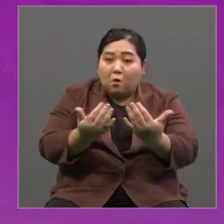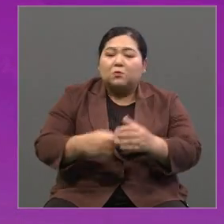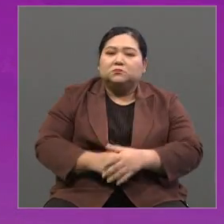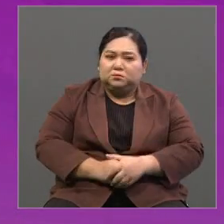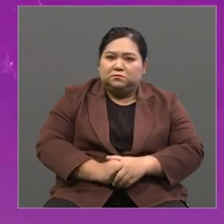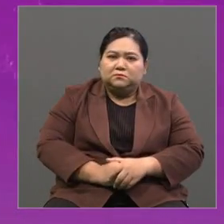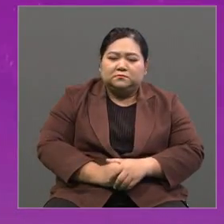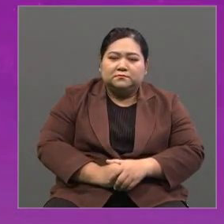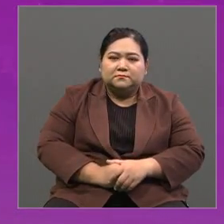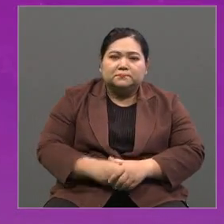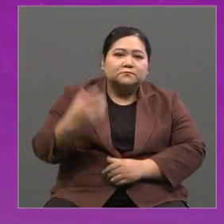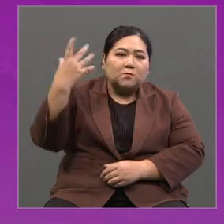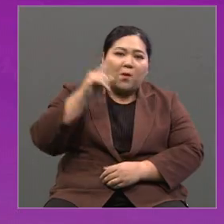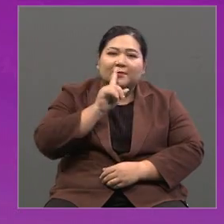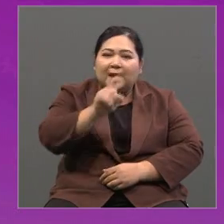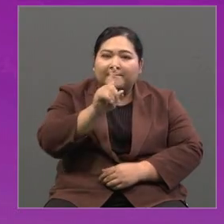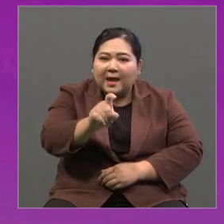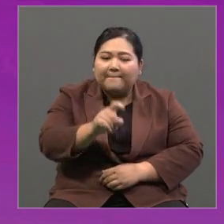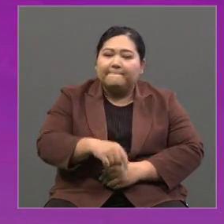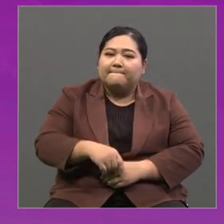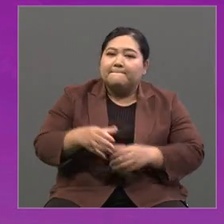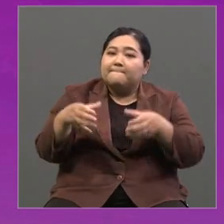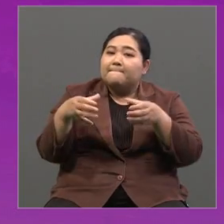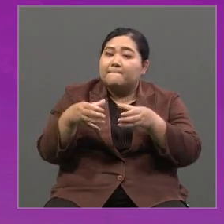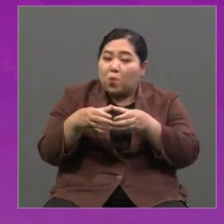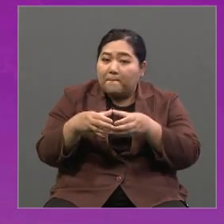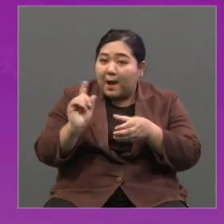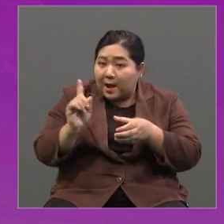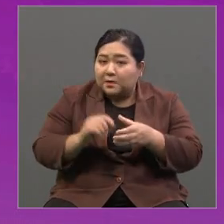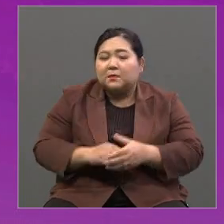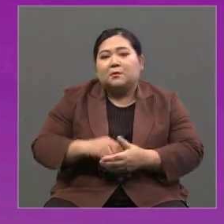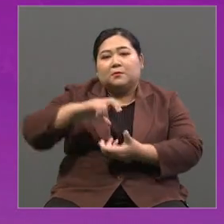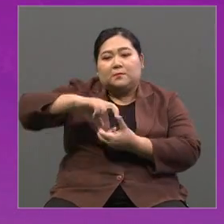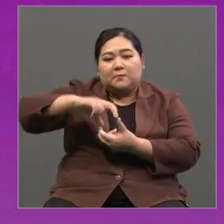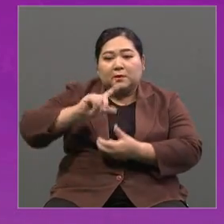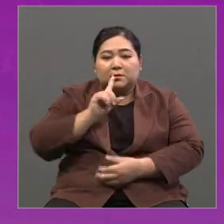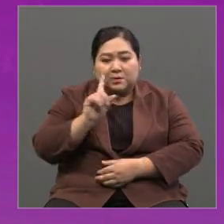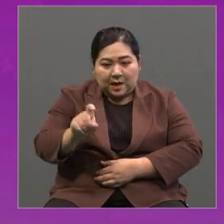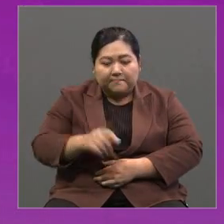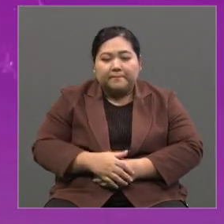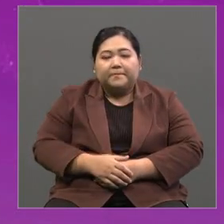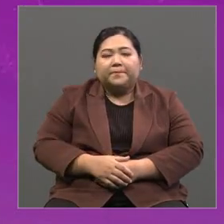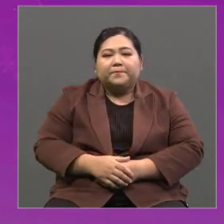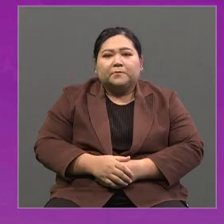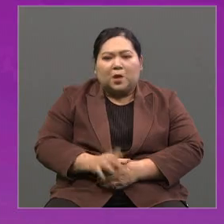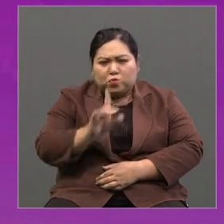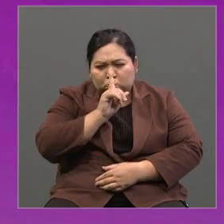สำคัญเมื่อวานนี้ผู้สื่อข่าวก็ไปสอบถามนี่แหละจากพรรคพลังประชารัฐอย่างร้อยเอกธรรมนัสใช่ไหมคะว่าไอ้ธรรมนัสบอกว่า